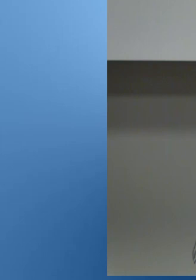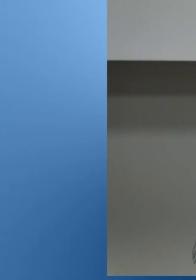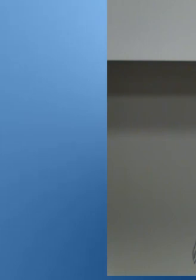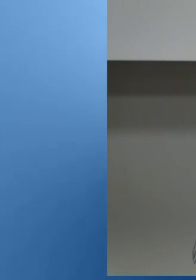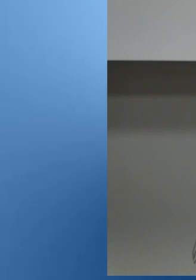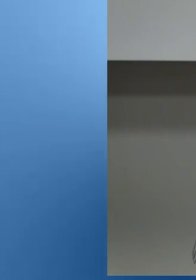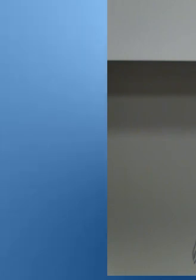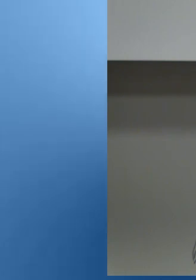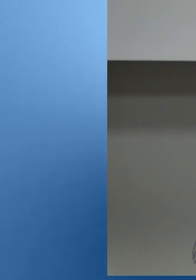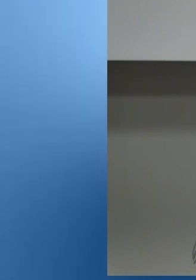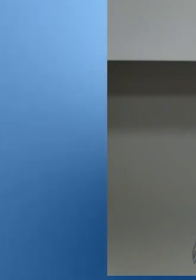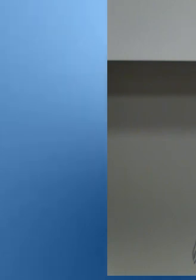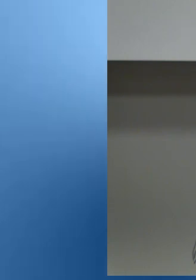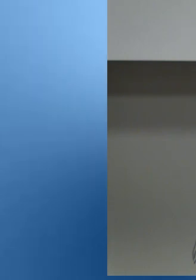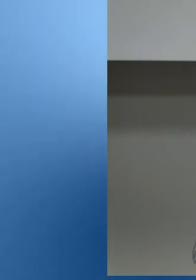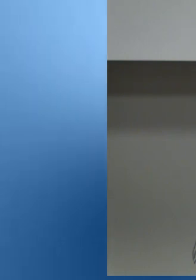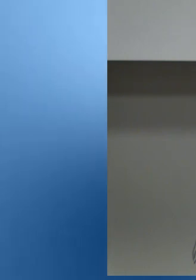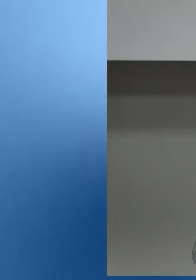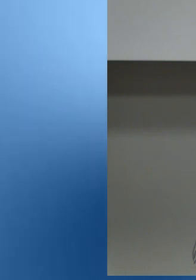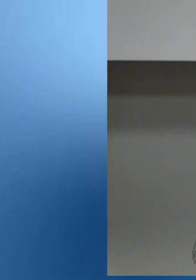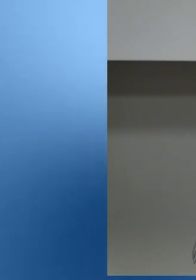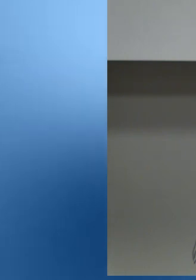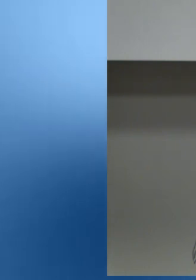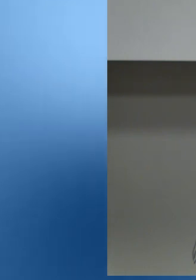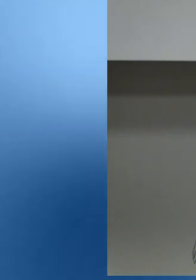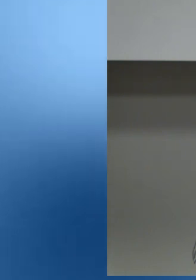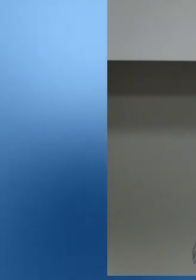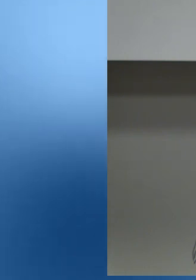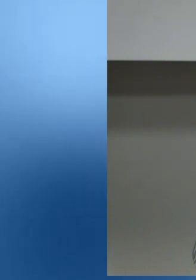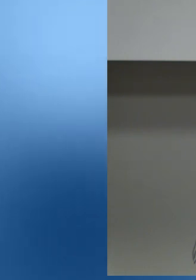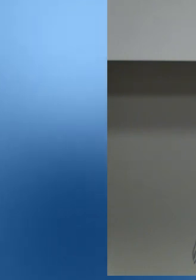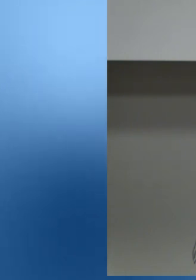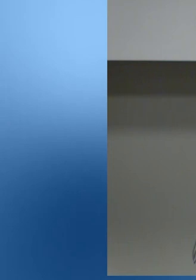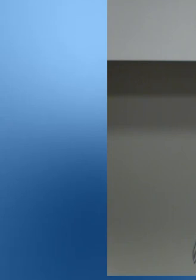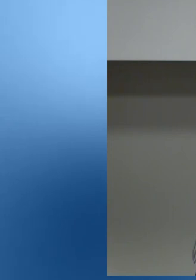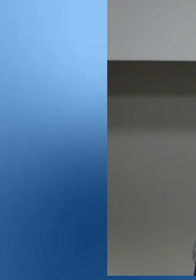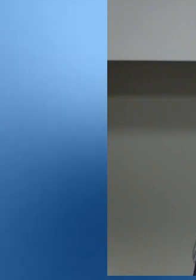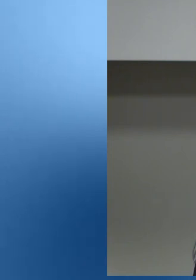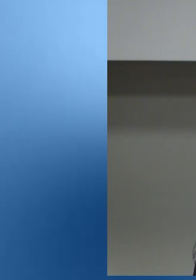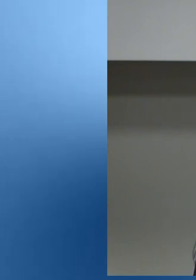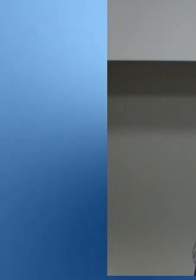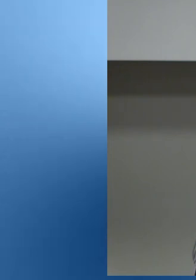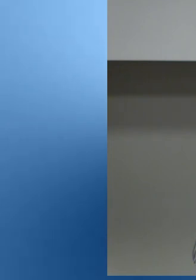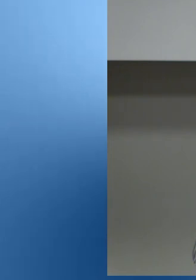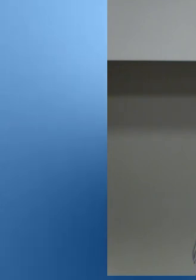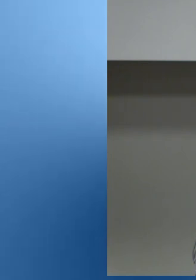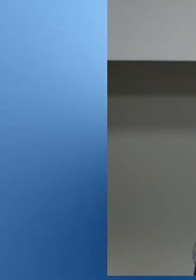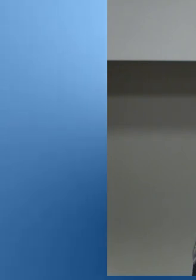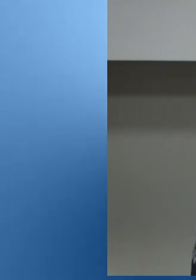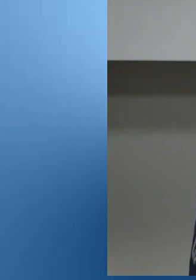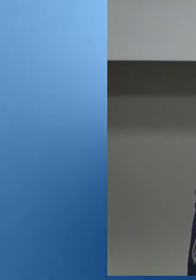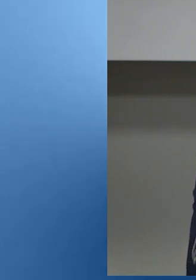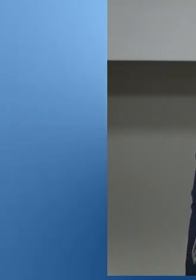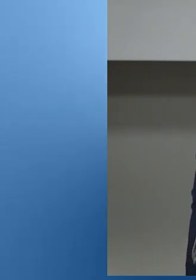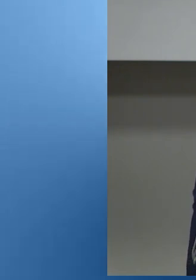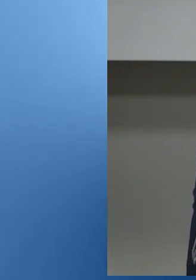d'un quart d'heure comme on a eu ce soir certains ont largement dépassé l'heure ou l'heure 30 de de prise de parole ne servent à peu près à